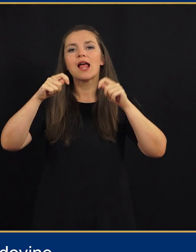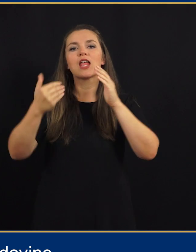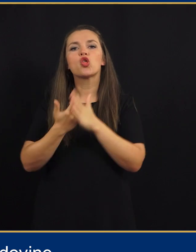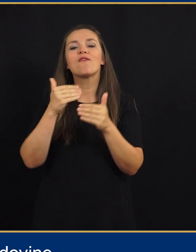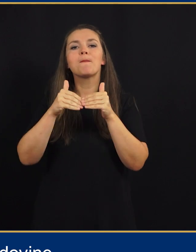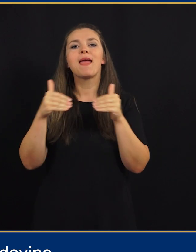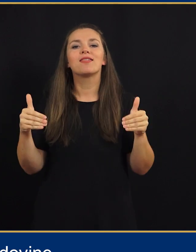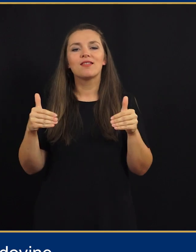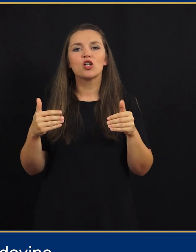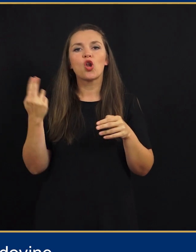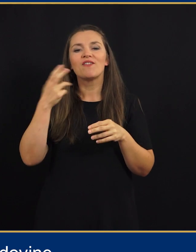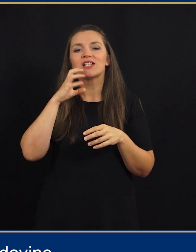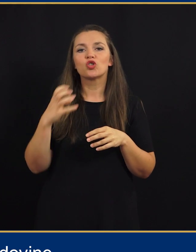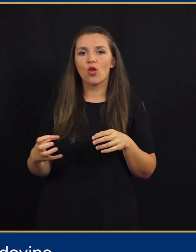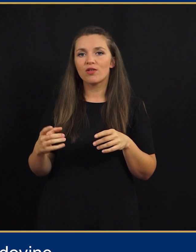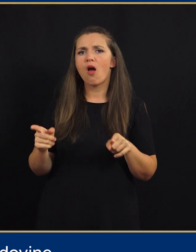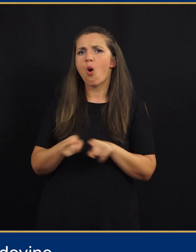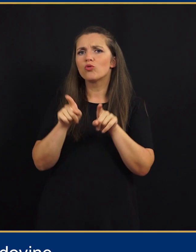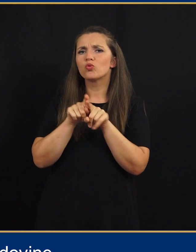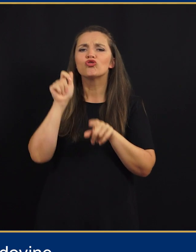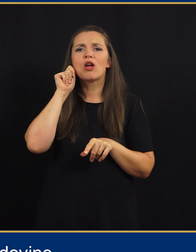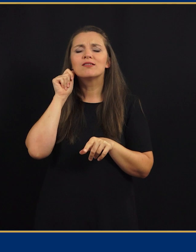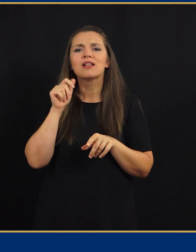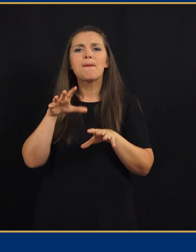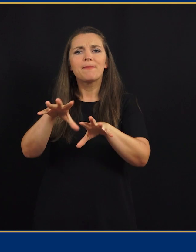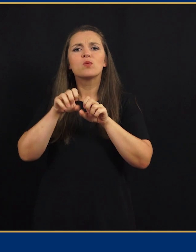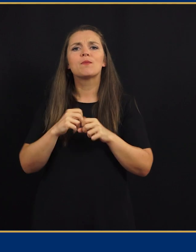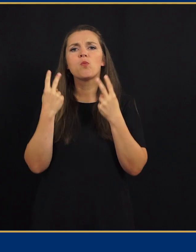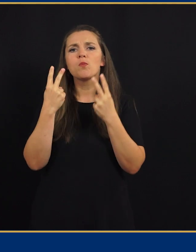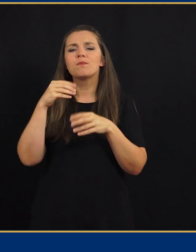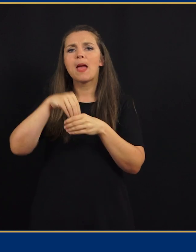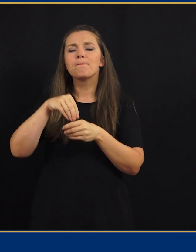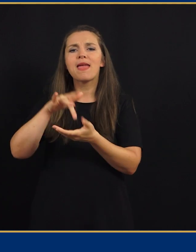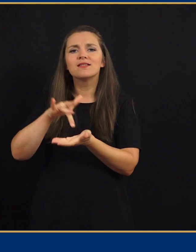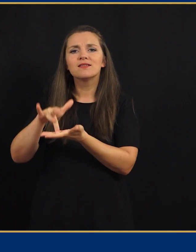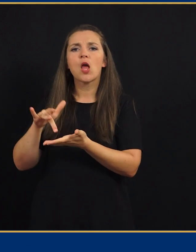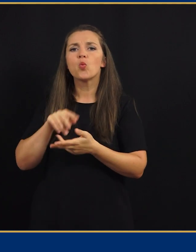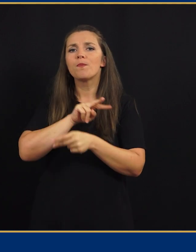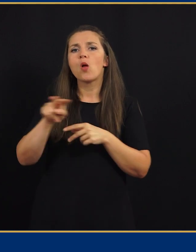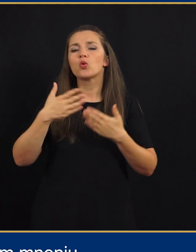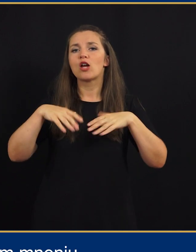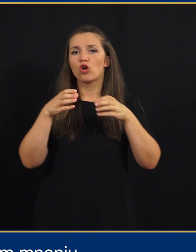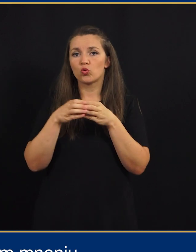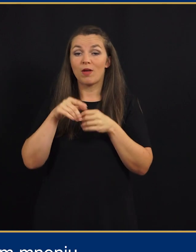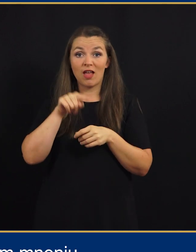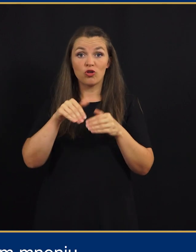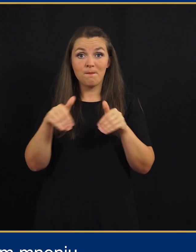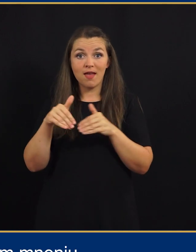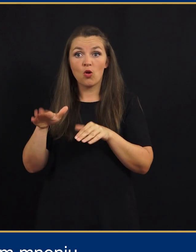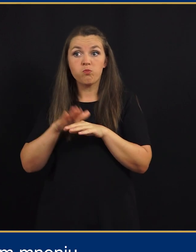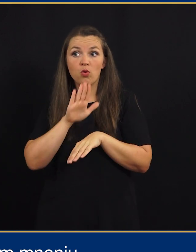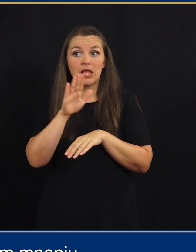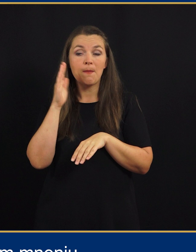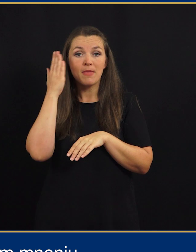novega mejnika slovenske zgodovine, ko tudi ženske prevzemajo pomembna mesta v upravljanju naše družbe. Takšnih mejnikov je bilo po